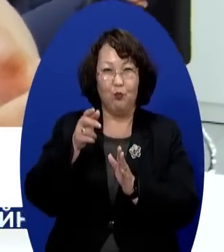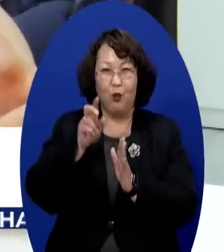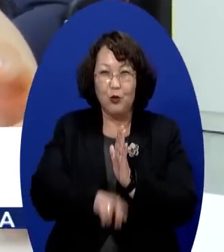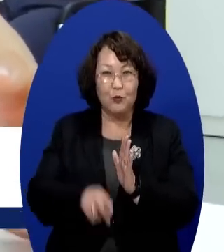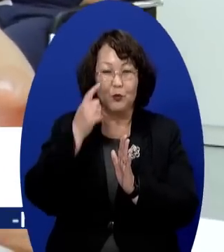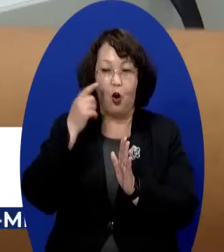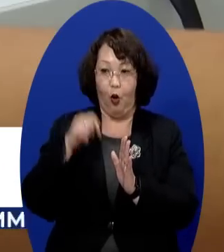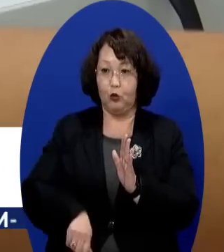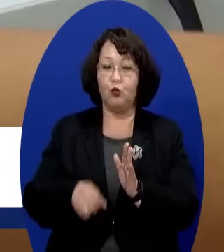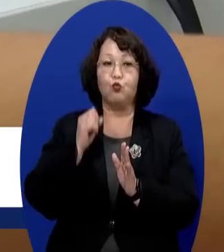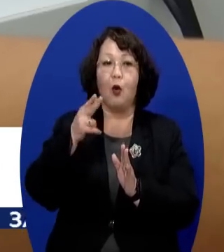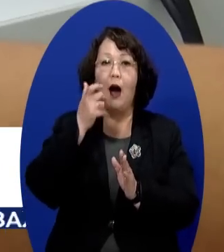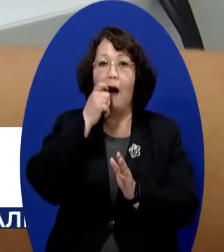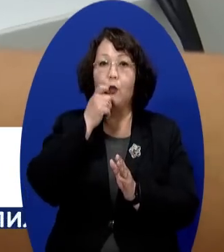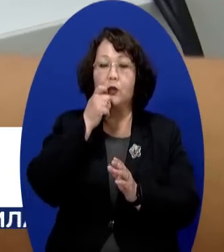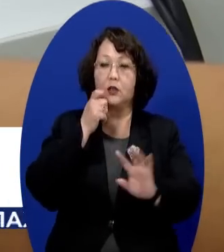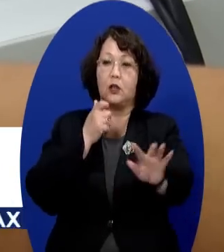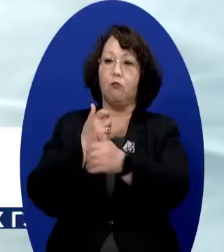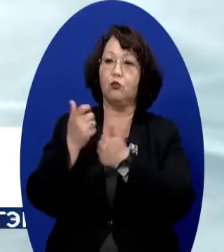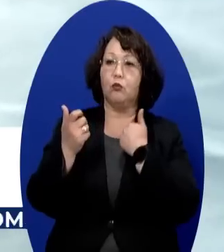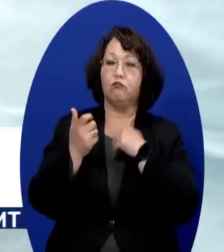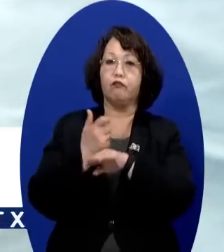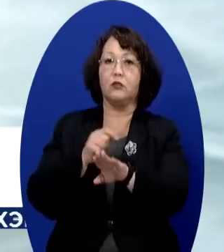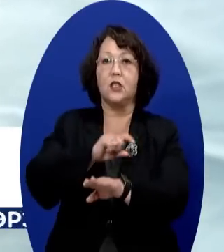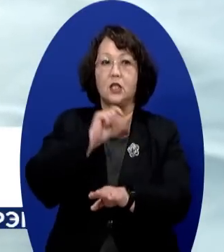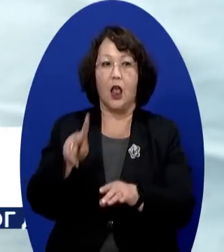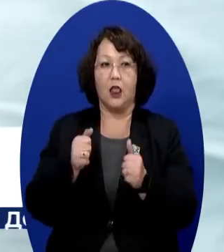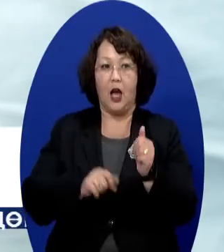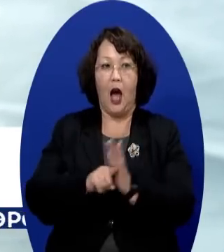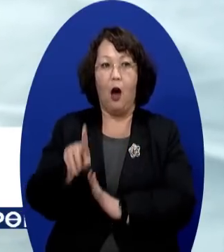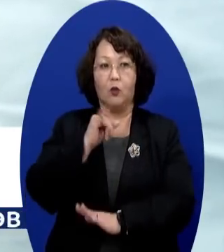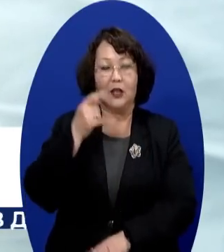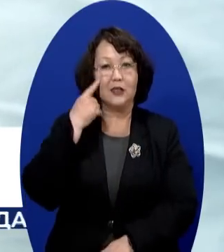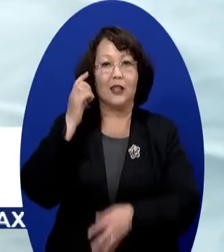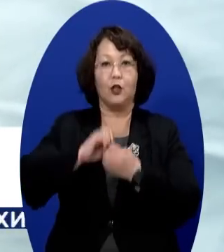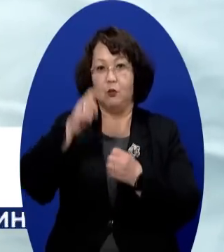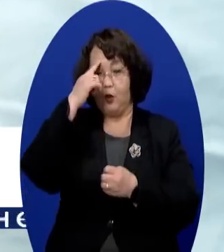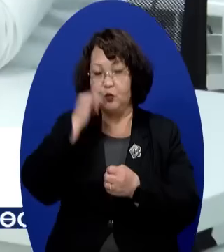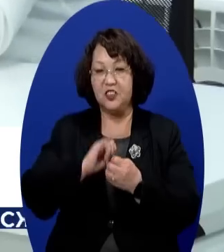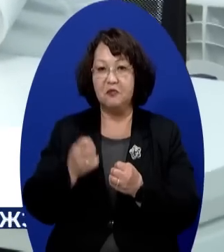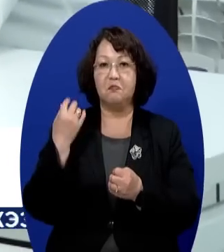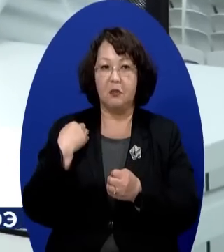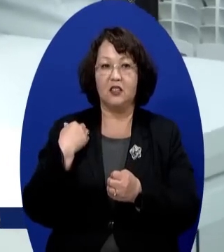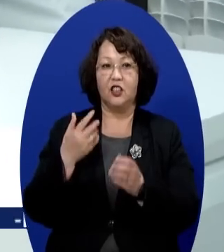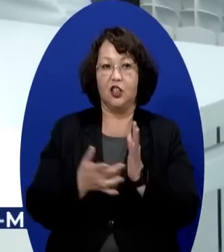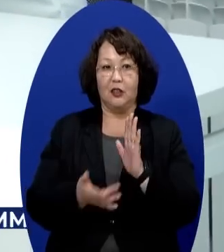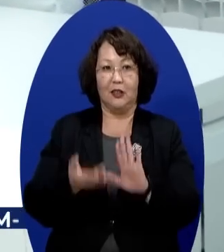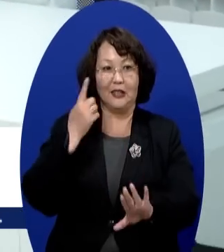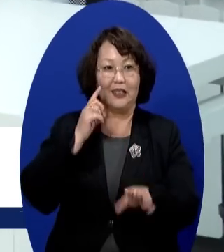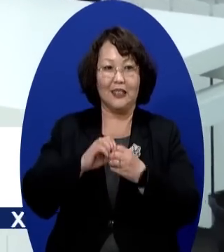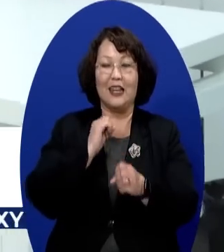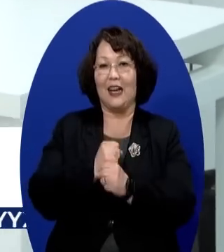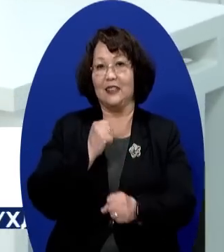зээлийн үйлчлэгийг InvestCore банк бус санхүүгийн байгууллага анхудаа Монголд нэвтрүүлж байжээ. Технологийн шийдлийг үйлчлэгэндээ нэвтрүүлсэн